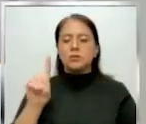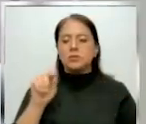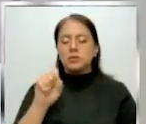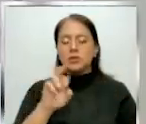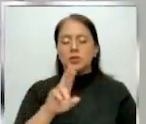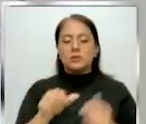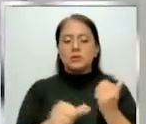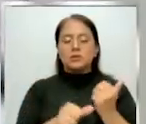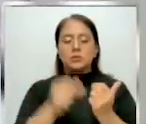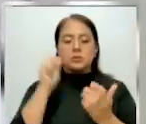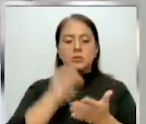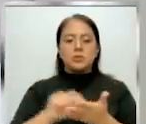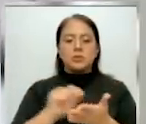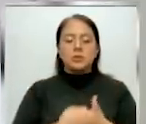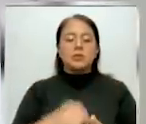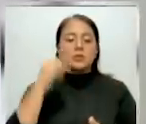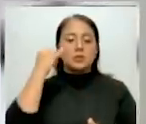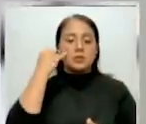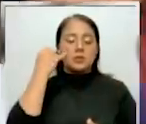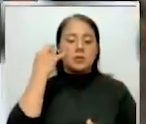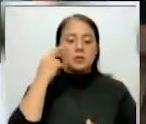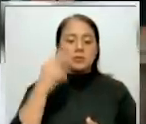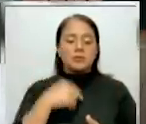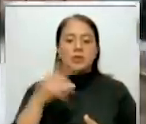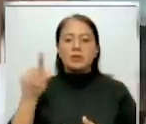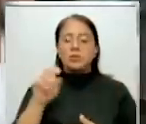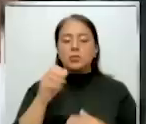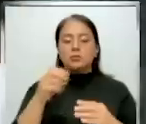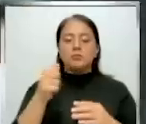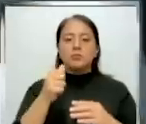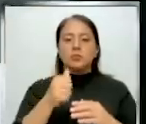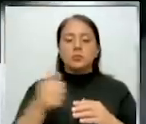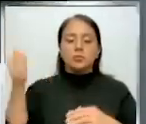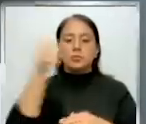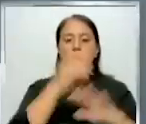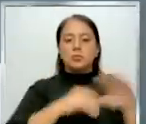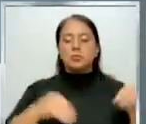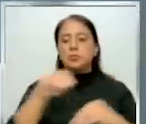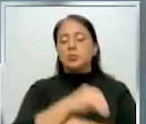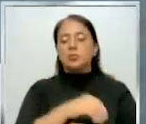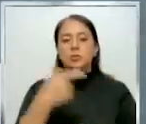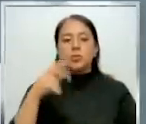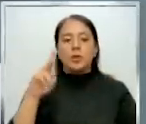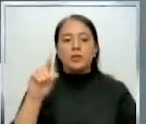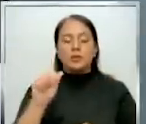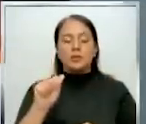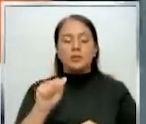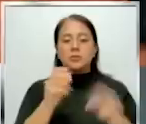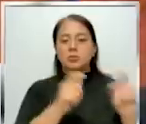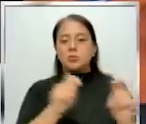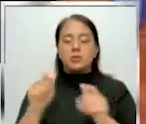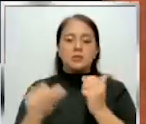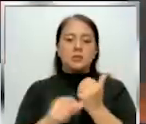Secretary J.R. Togade ang bagong LTO Chief kapalit ni Assistant Secretary Chofilo Guadis na inilipat naman bilang Assistant Secretary for